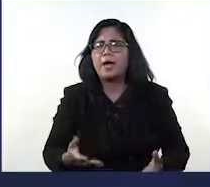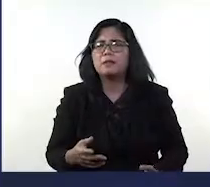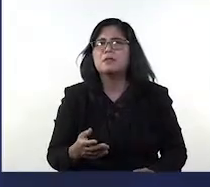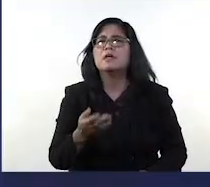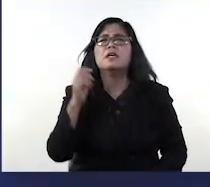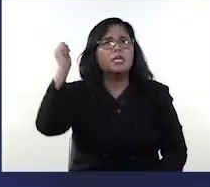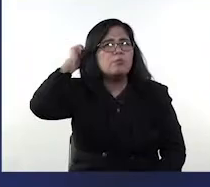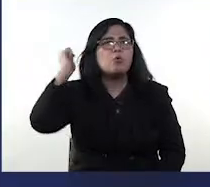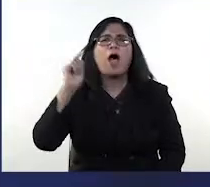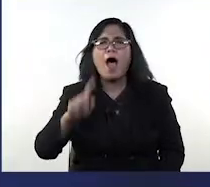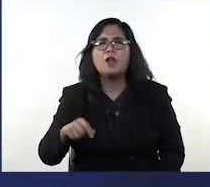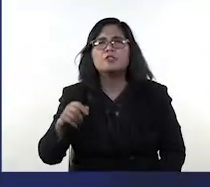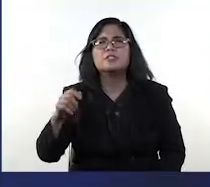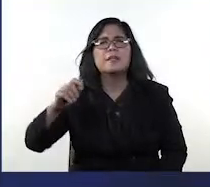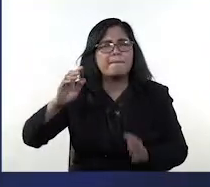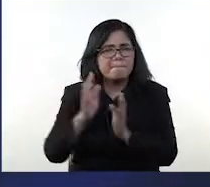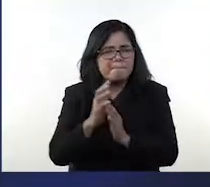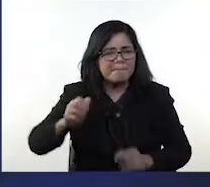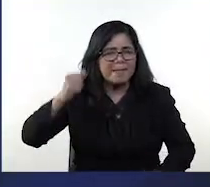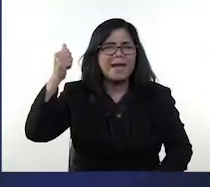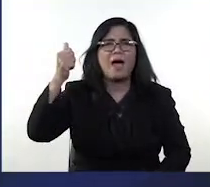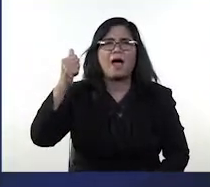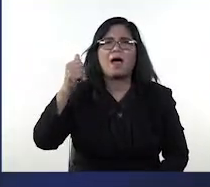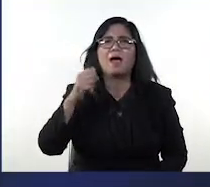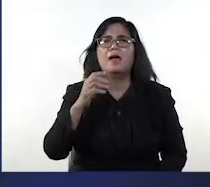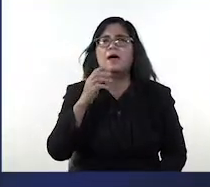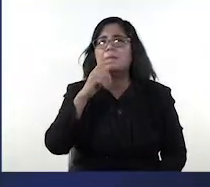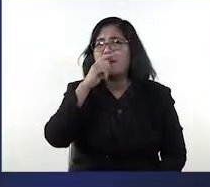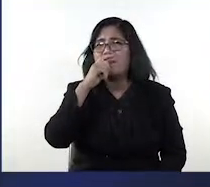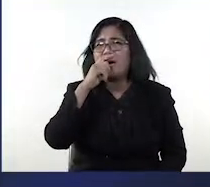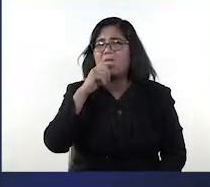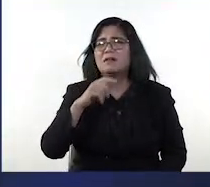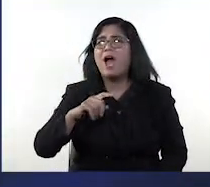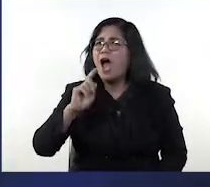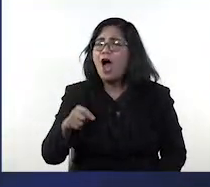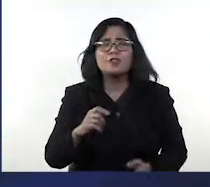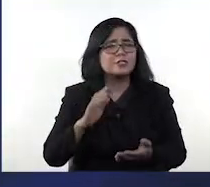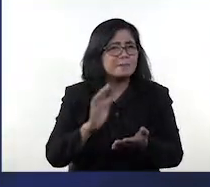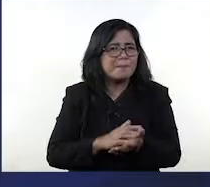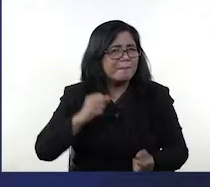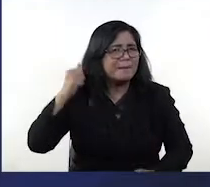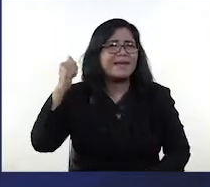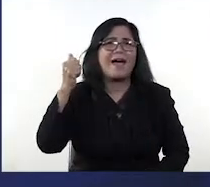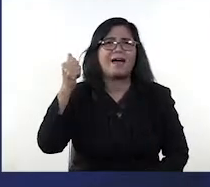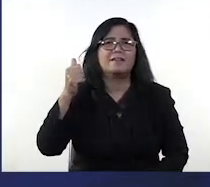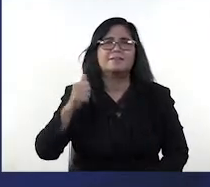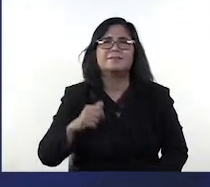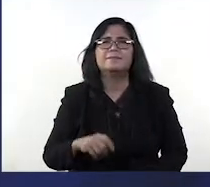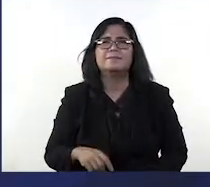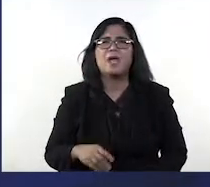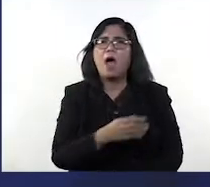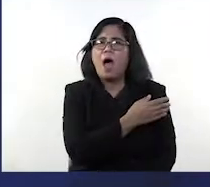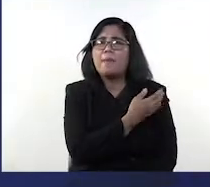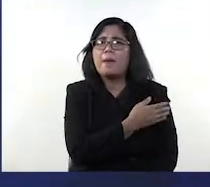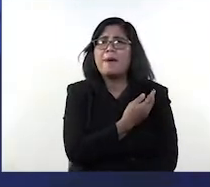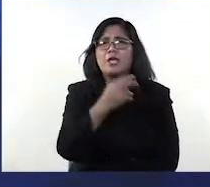panas Halo papa aku harus warnet Hai rekan-rekan gua hamba tuhan Hai yang